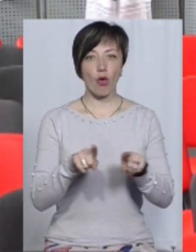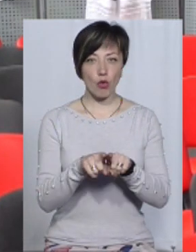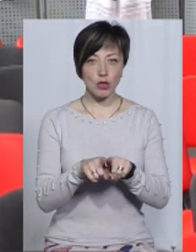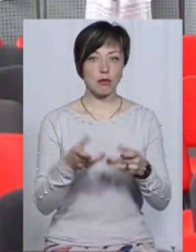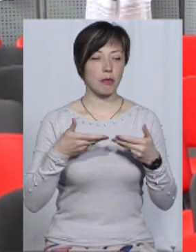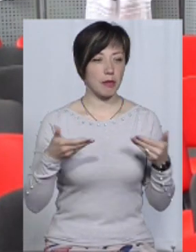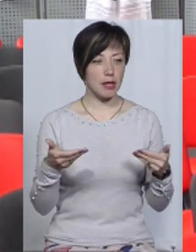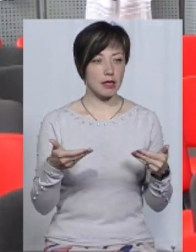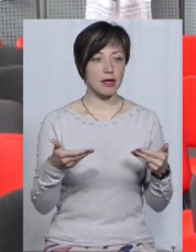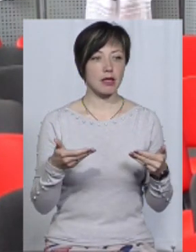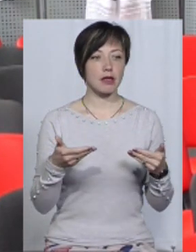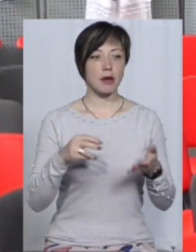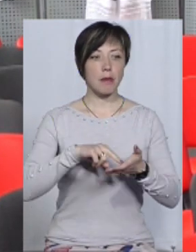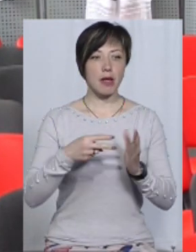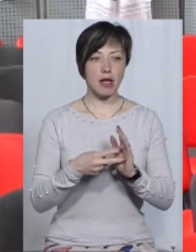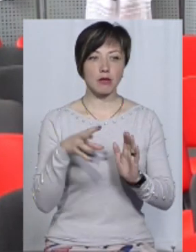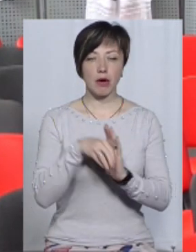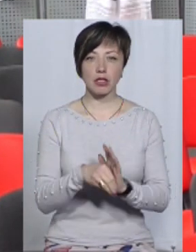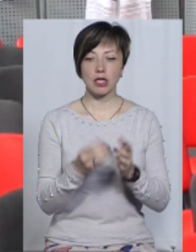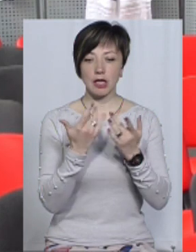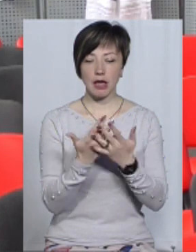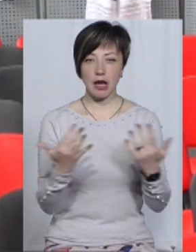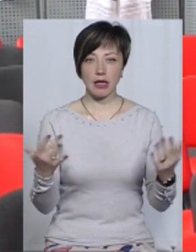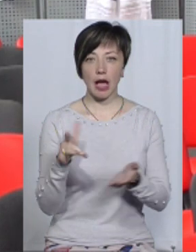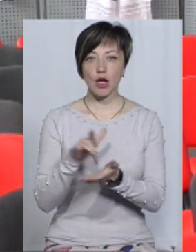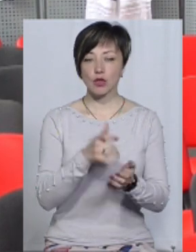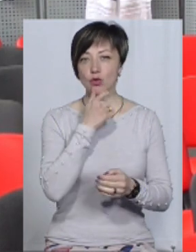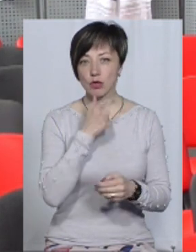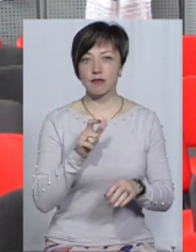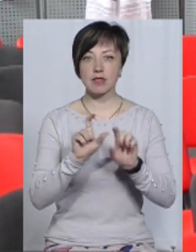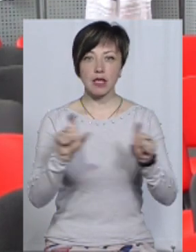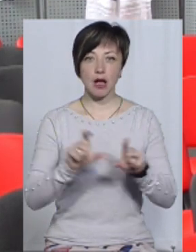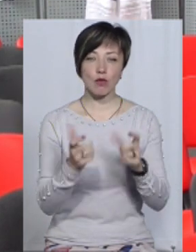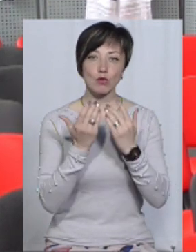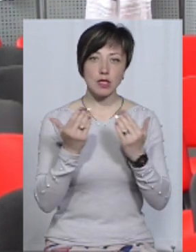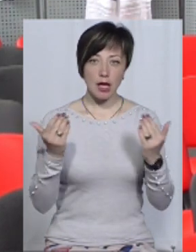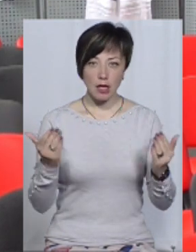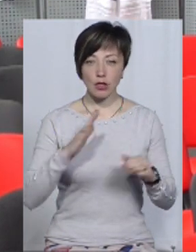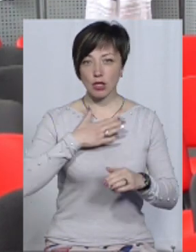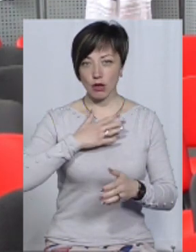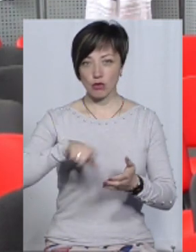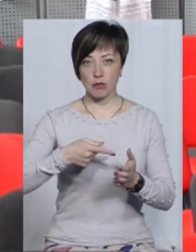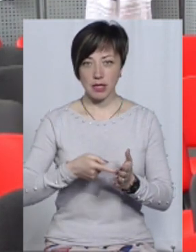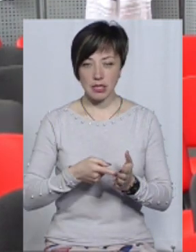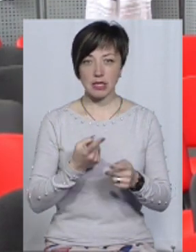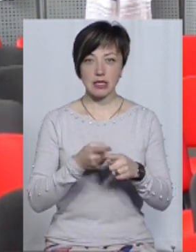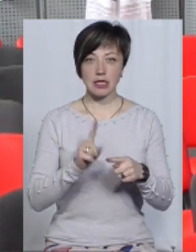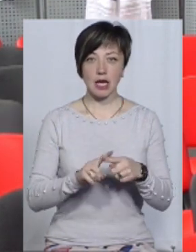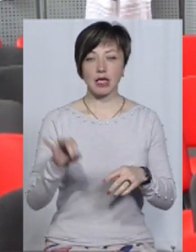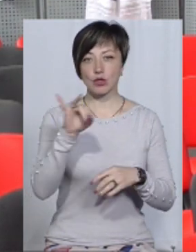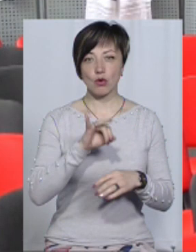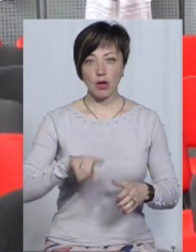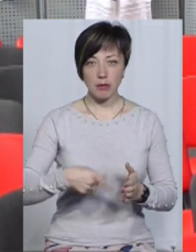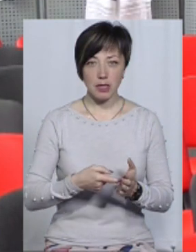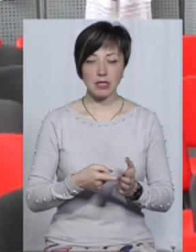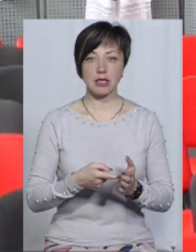ми передбачили цілий ряд екскурсій в заклади, музейні заклади нашого міста. Це музей історії